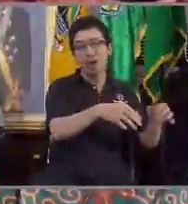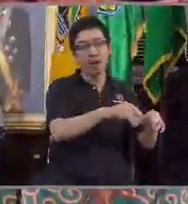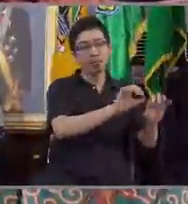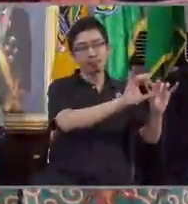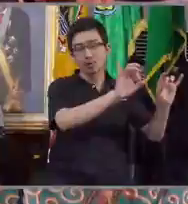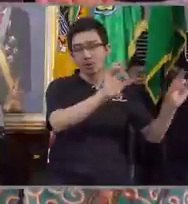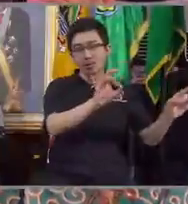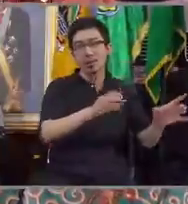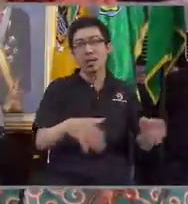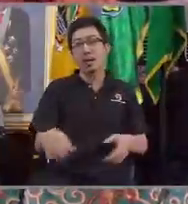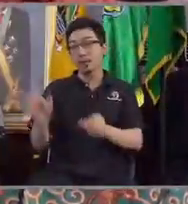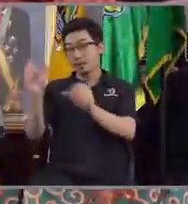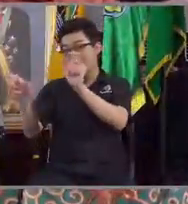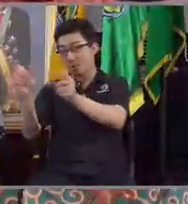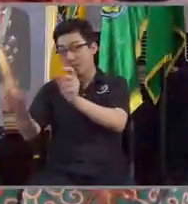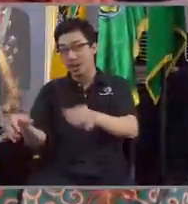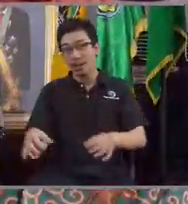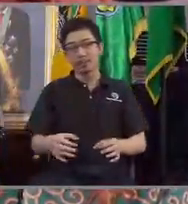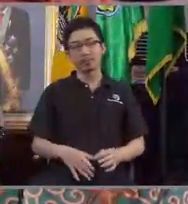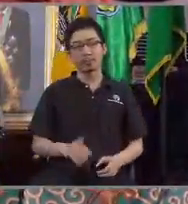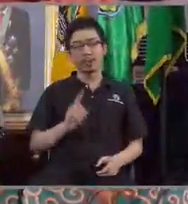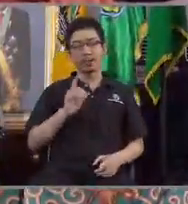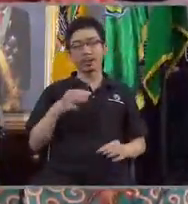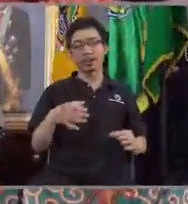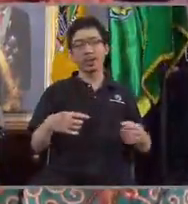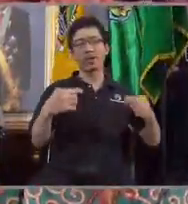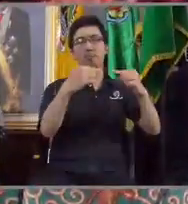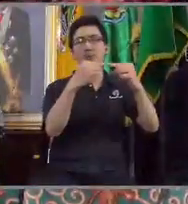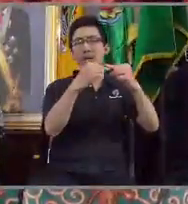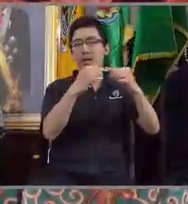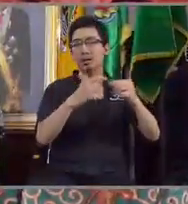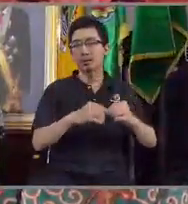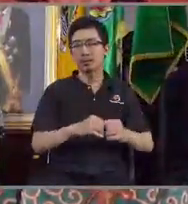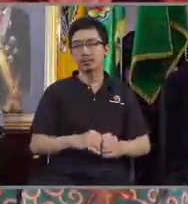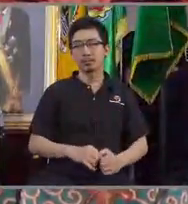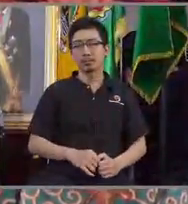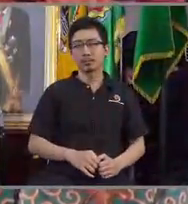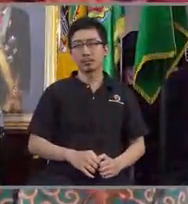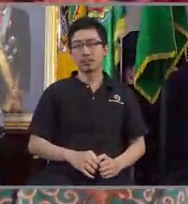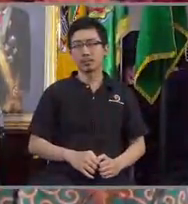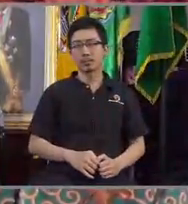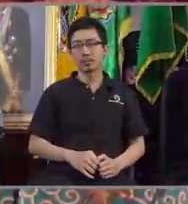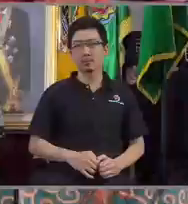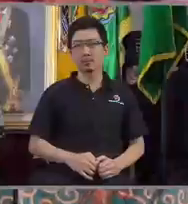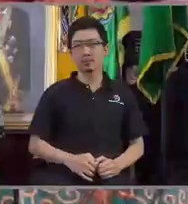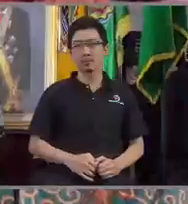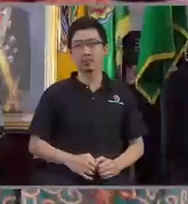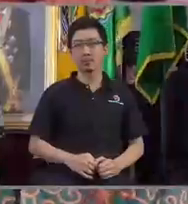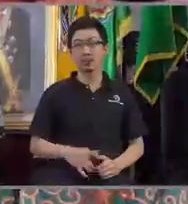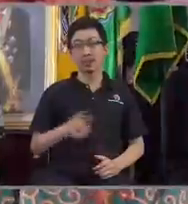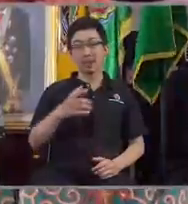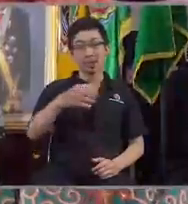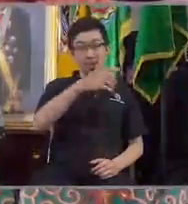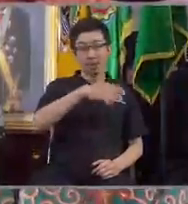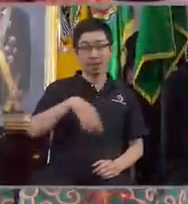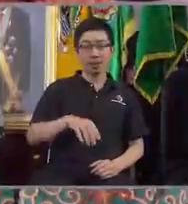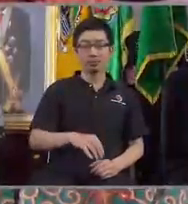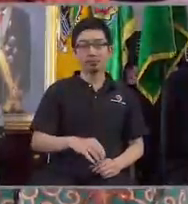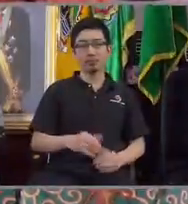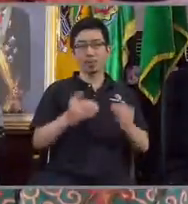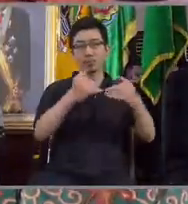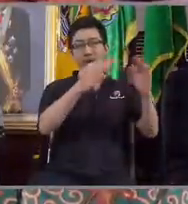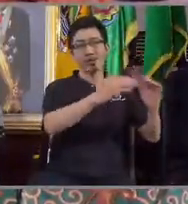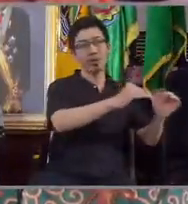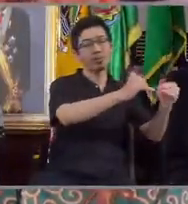kesehatan pendidikan lalu pemberdayaan ibu dan anak ini satu kesatuan serta